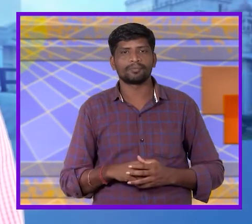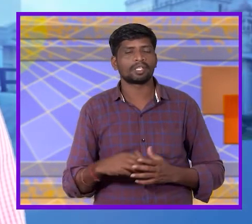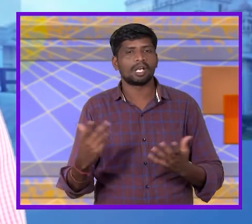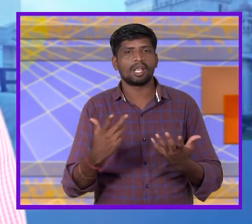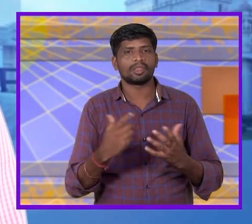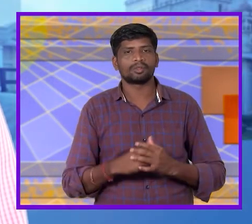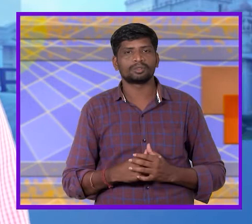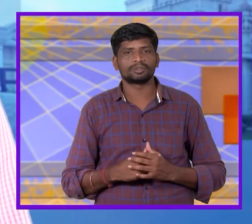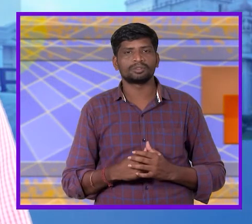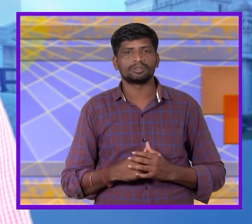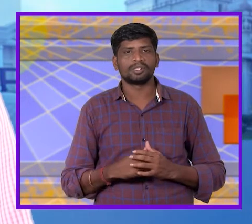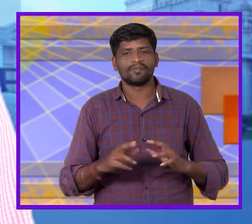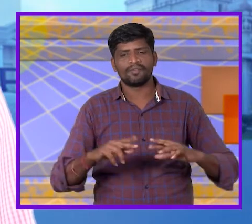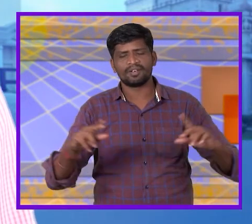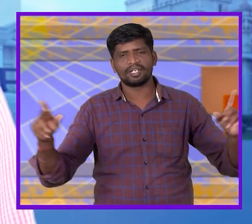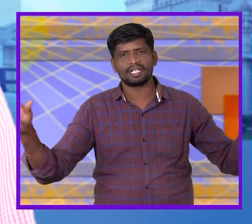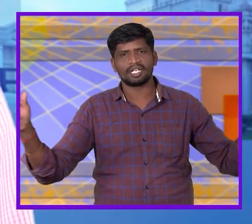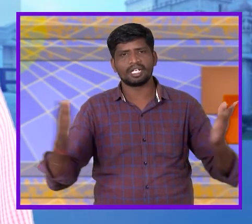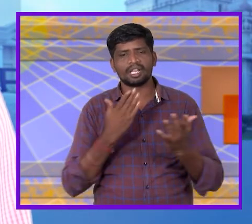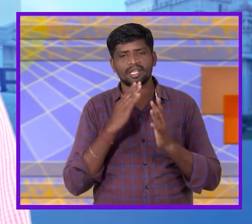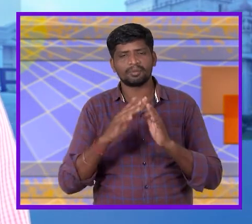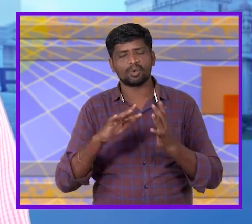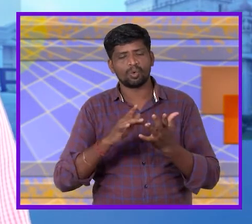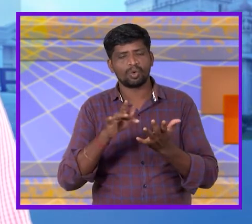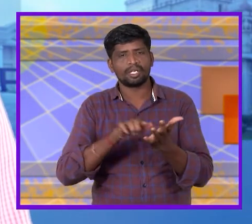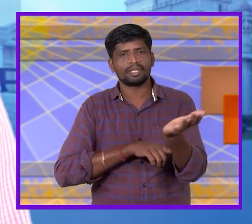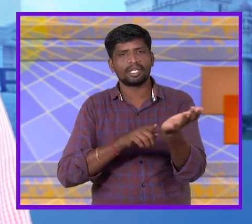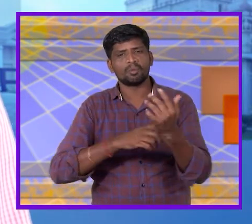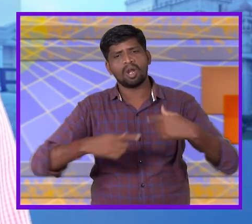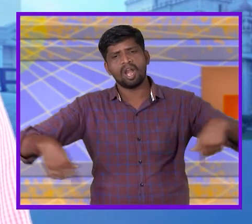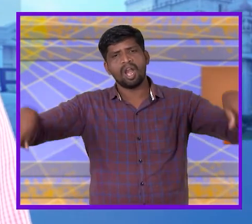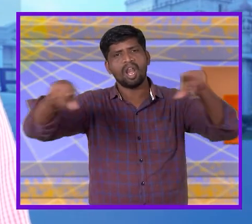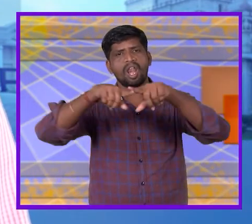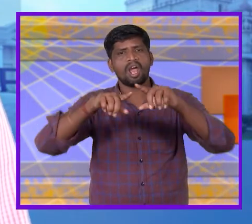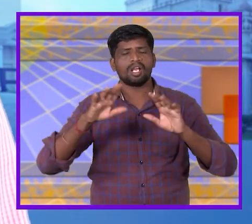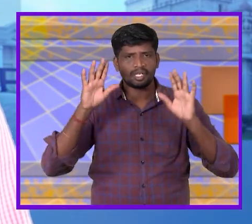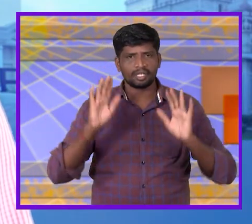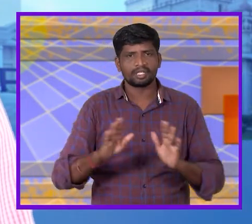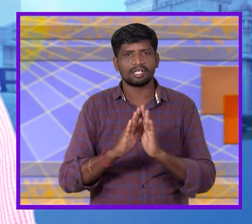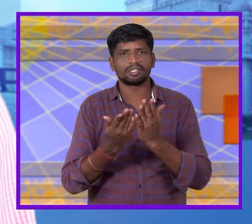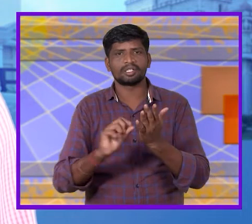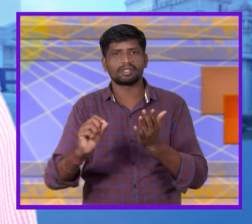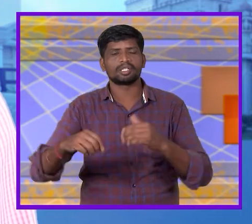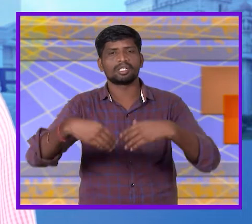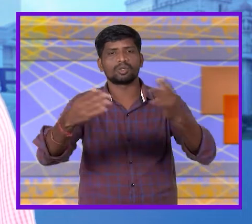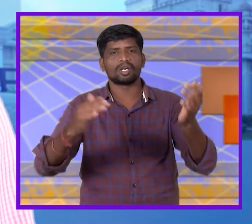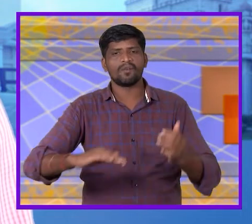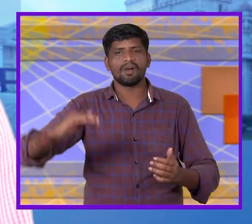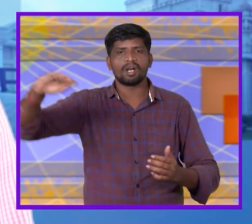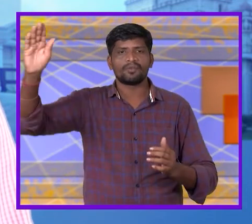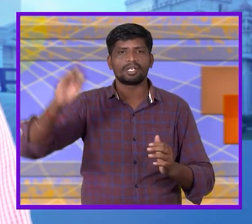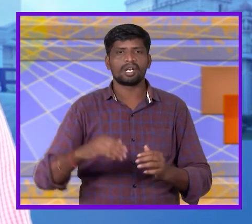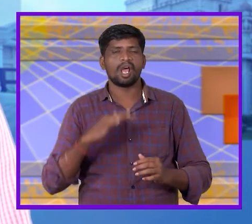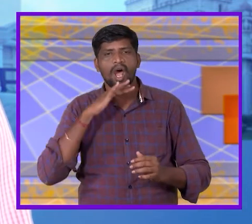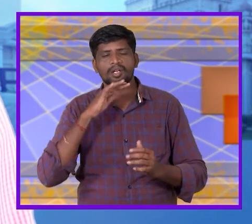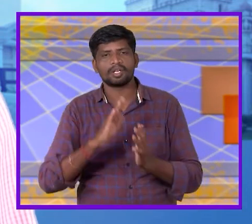அதாவது எத்தனையோ கலைக்களஞ்சியங்கள் இன்றைக்கி நாடு முழுக்க பல்வேறு அறிஞர்கள் வெளியிட்டு கொண்டு இருக்கிறார்கள். வாழ்வியல் கலைக்களஞ்சியம்,